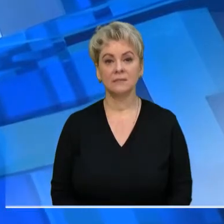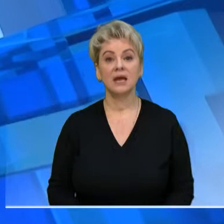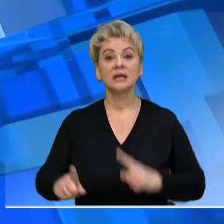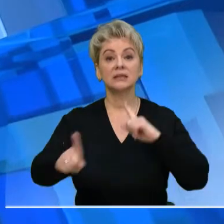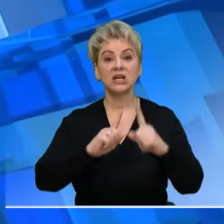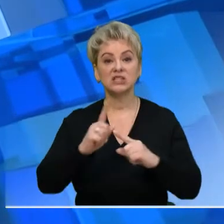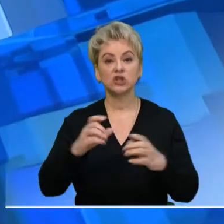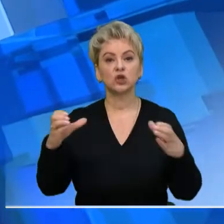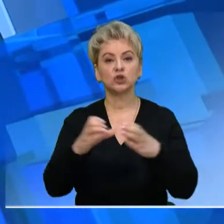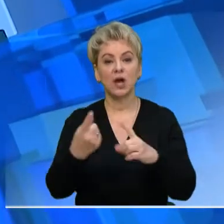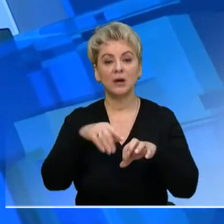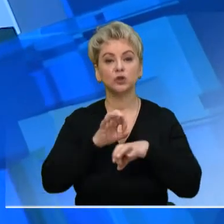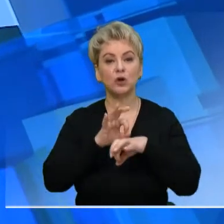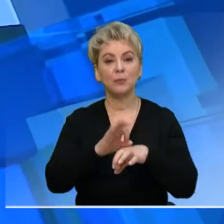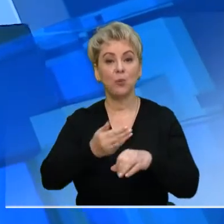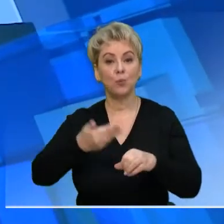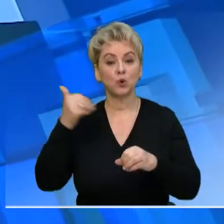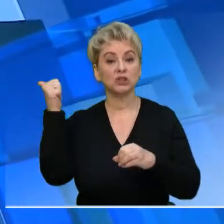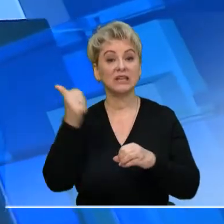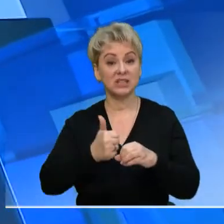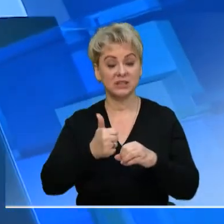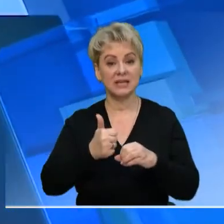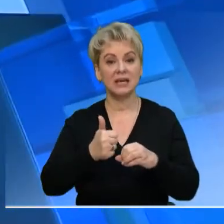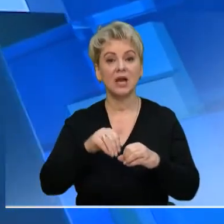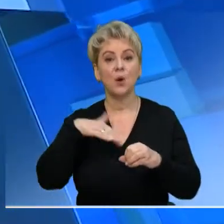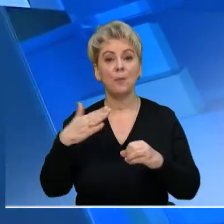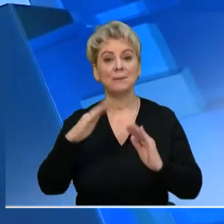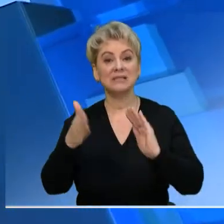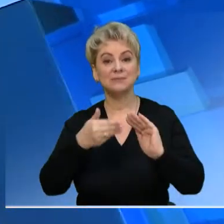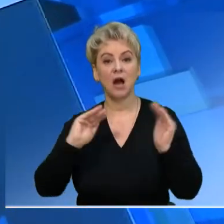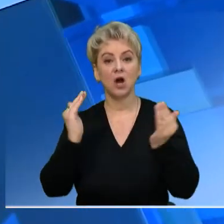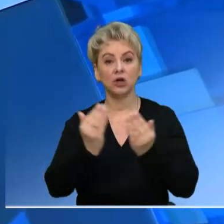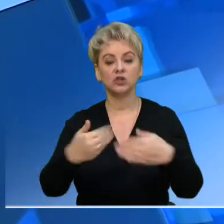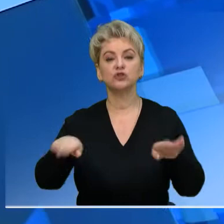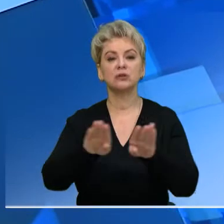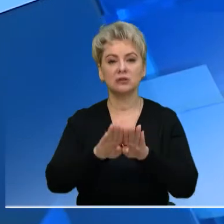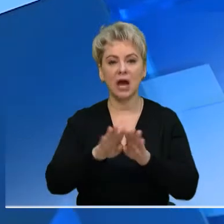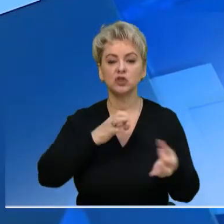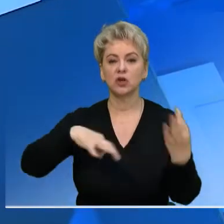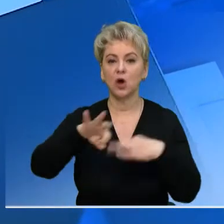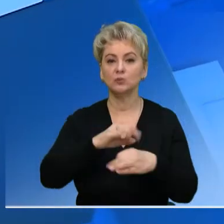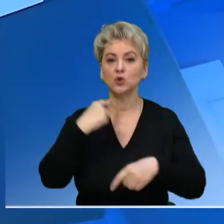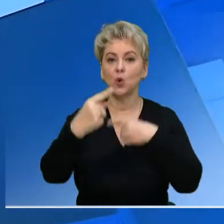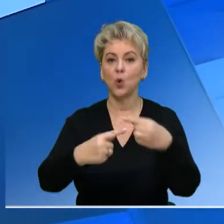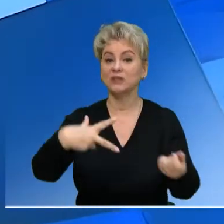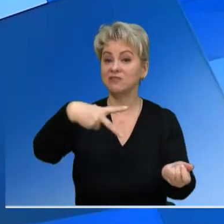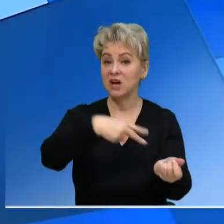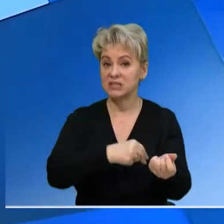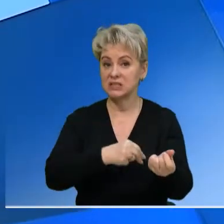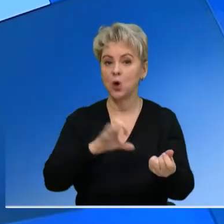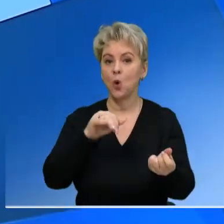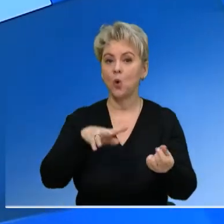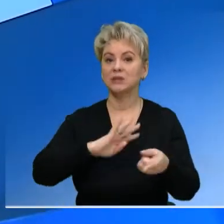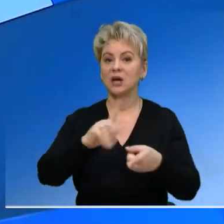На заседании штаба, который прошел на минувшей неделе, помимо смягчения ограничений, также обсудили ход массовой вакцинации